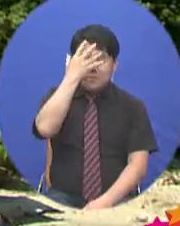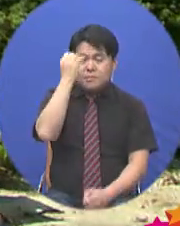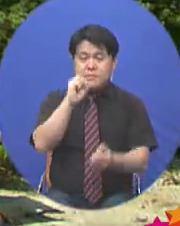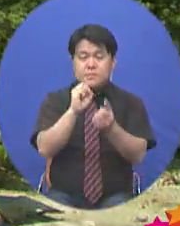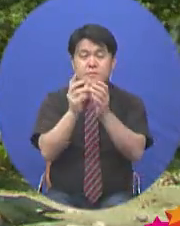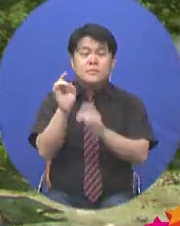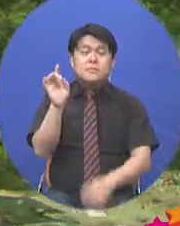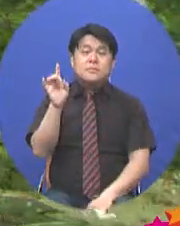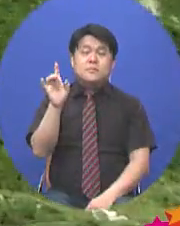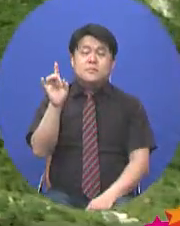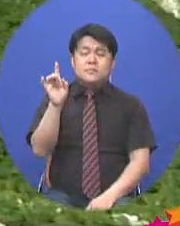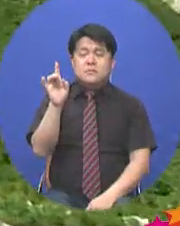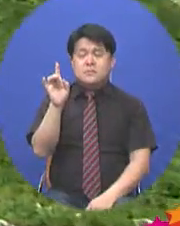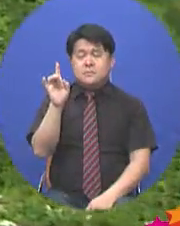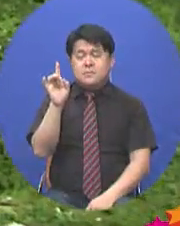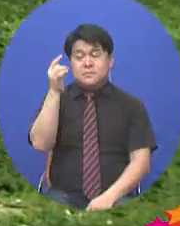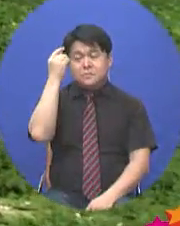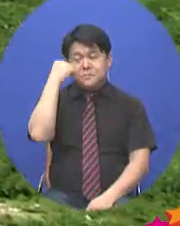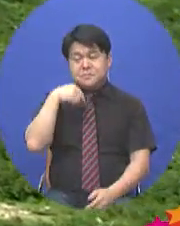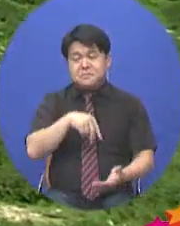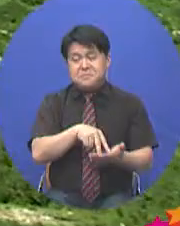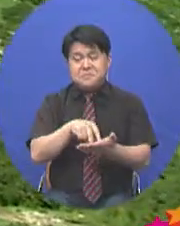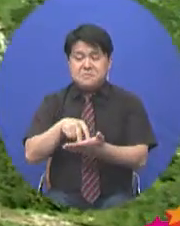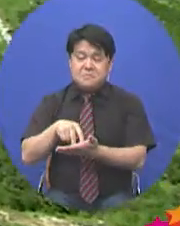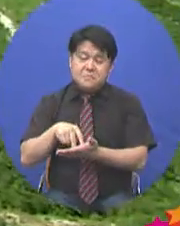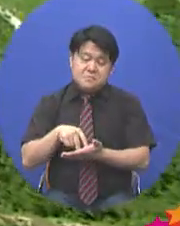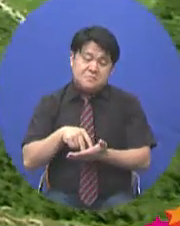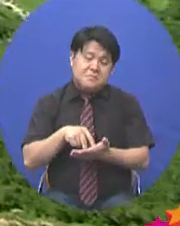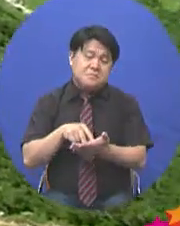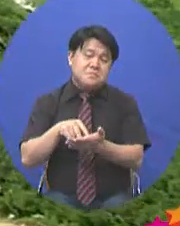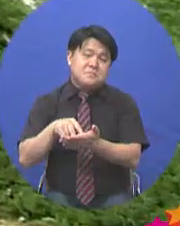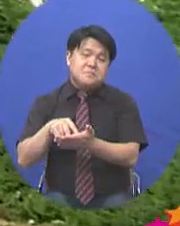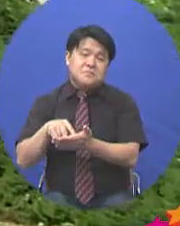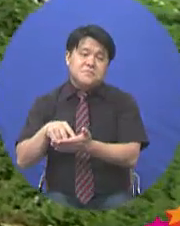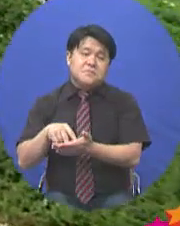새로운 하늘 믿고